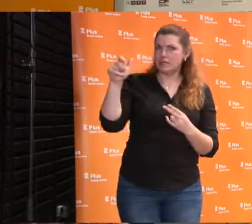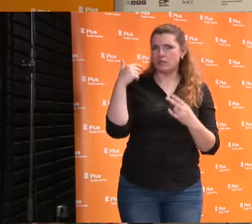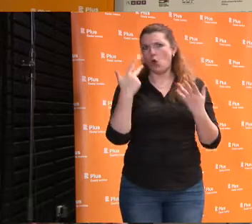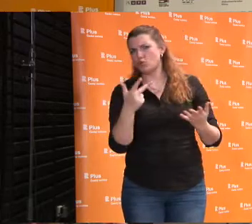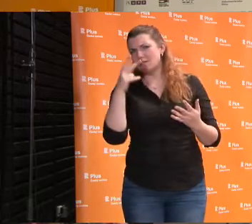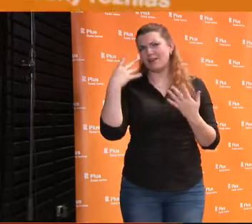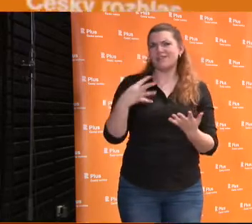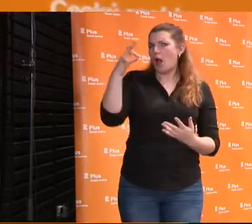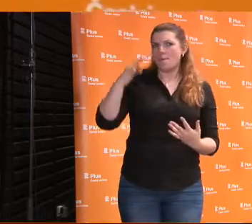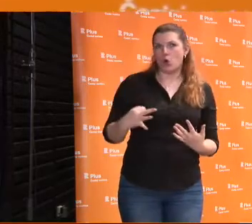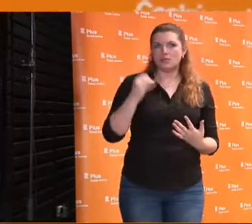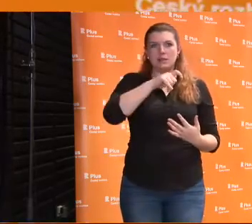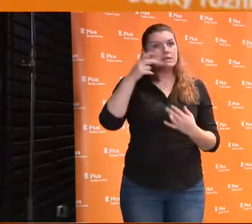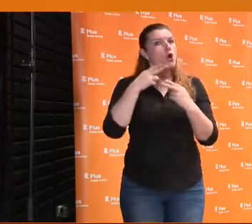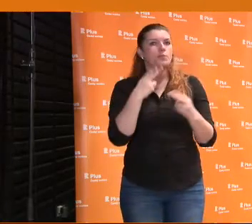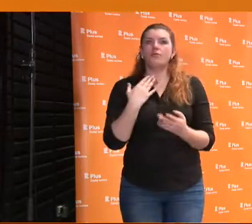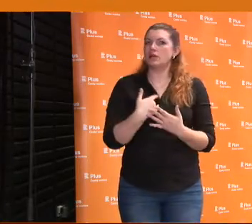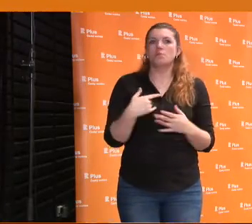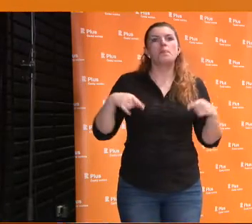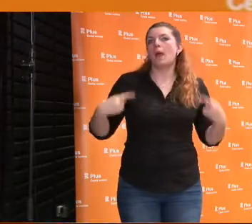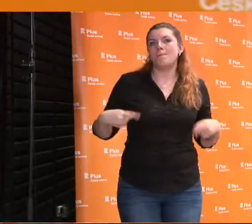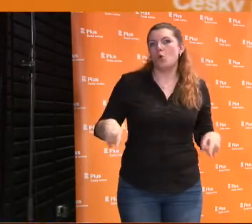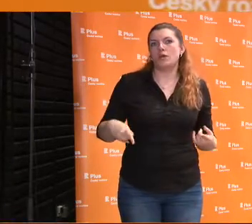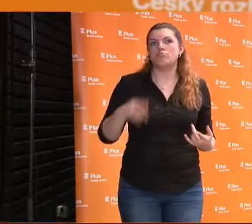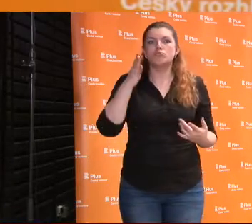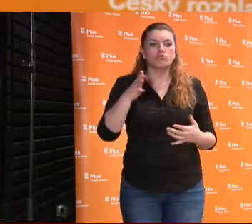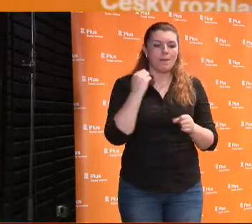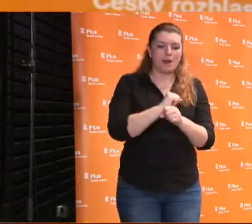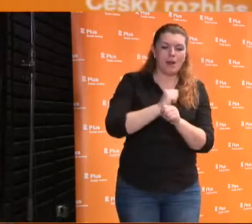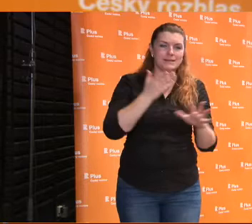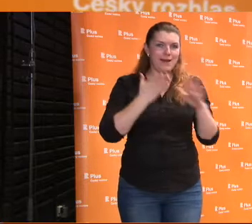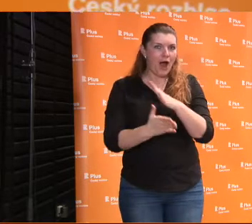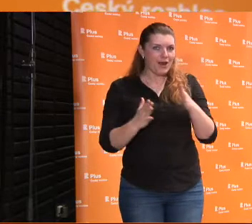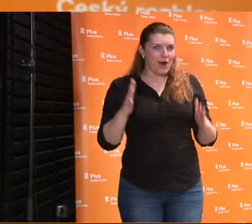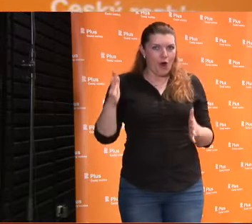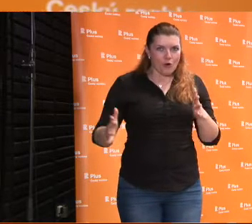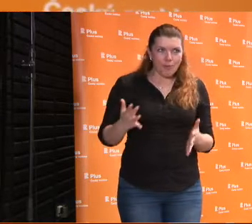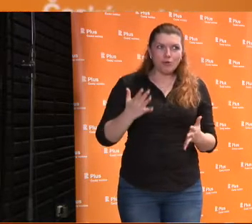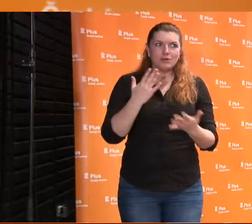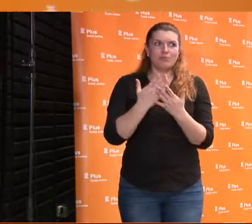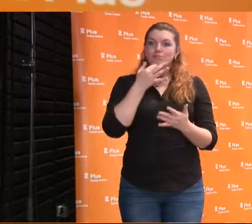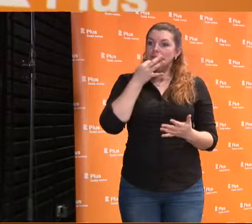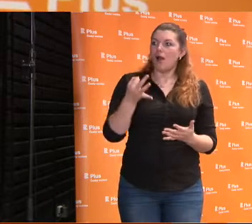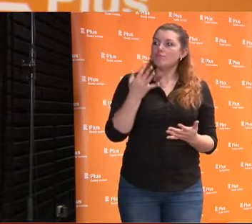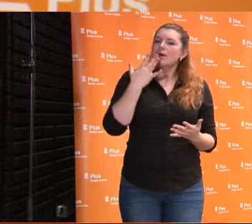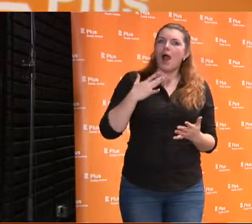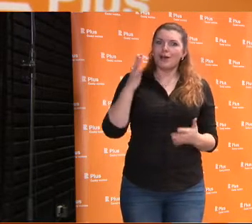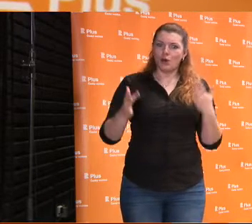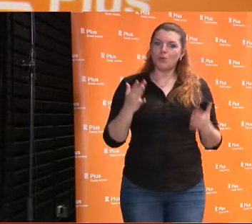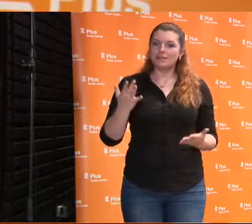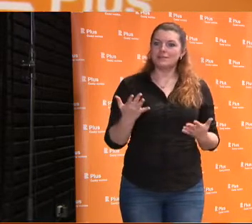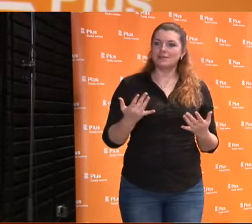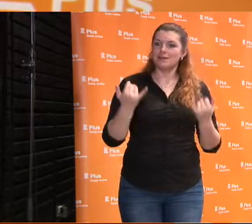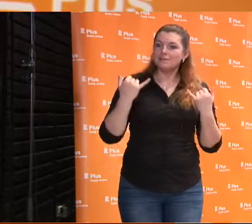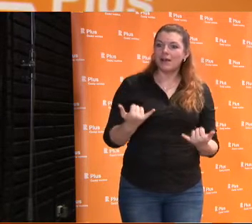sociálních sítích odpověděla, že se neobává toho, že by je v práci nahradili roboti, tak ale jak se robotizace vlastně dnes už